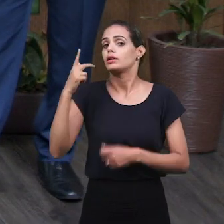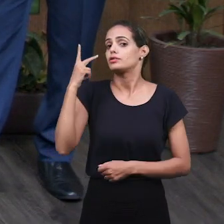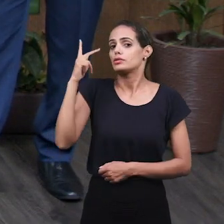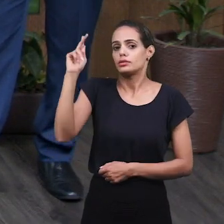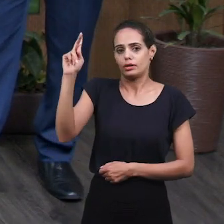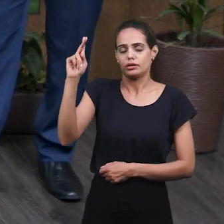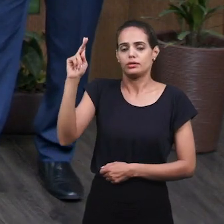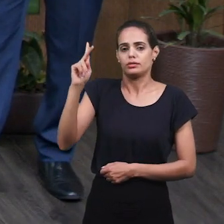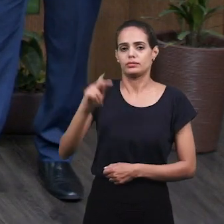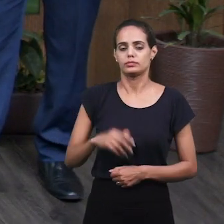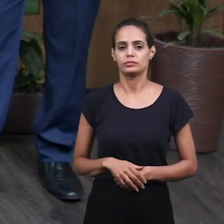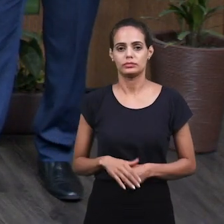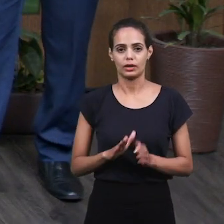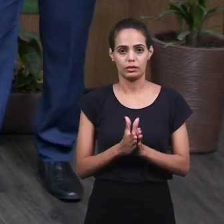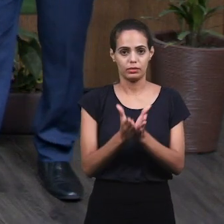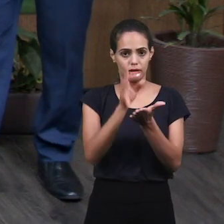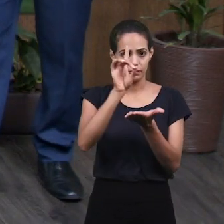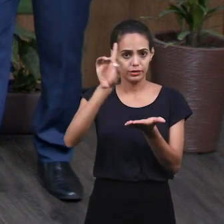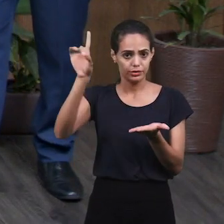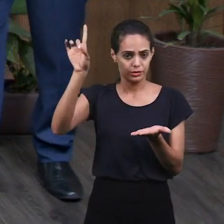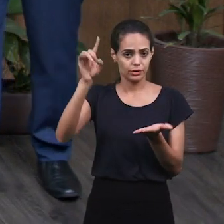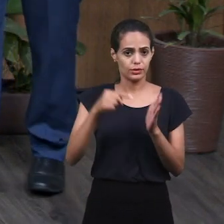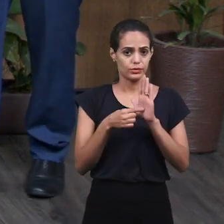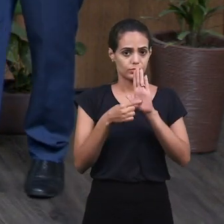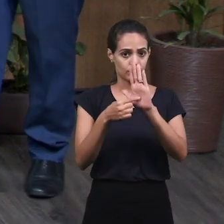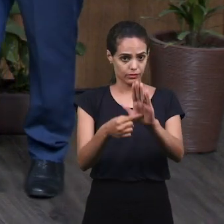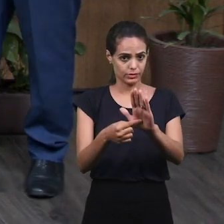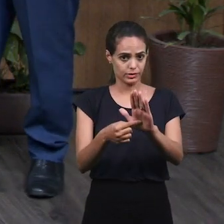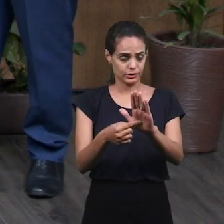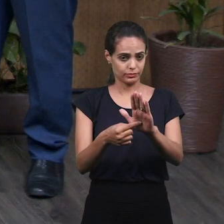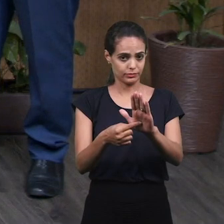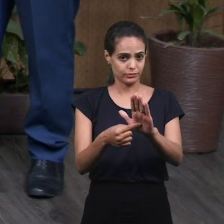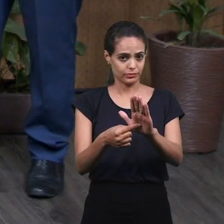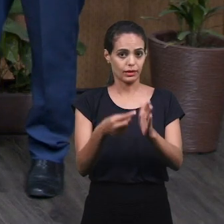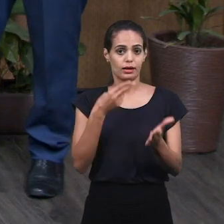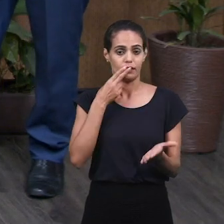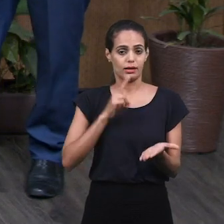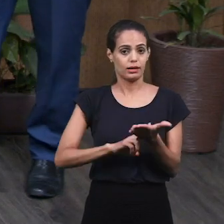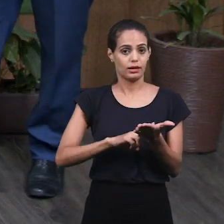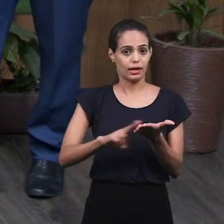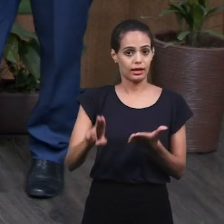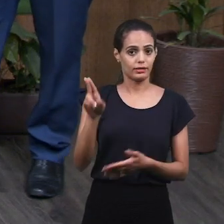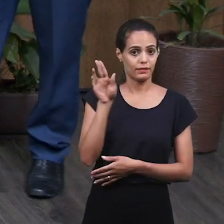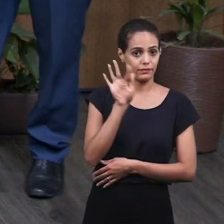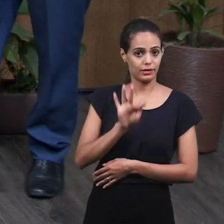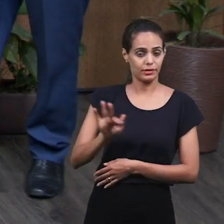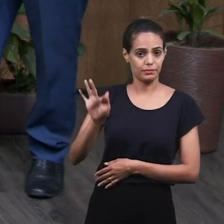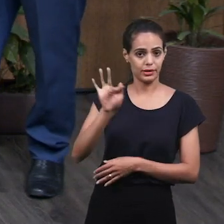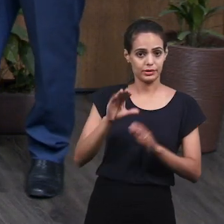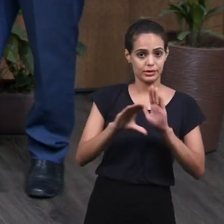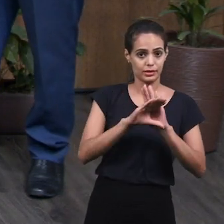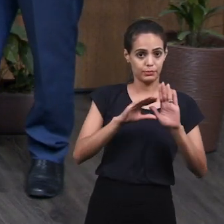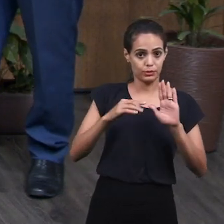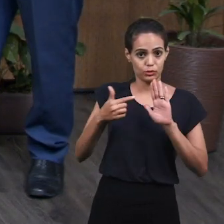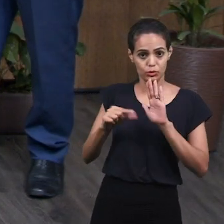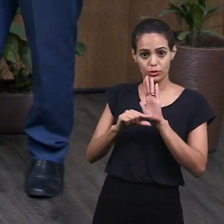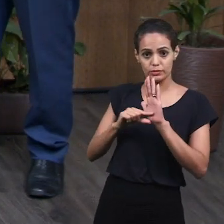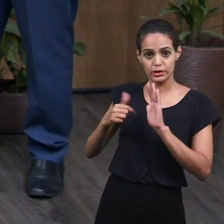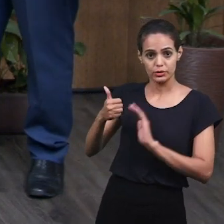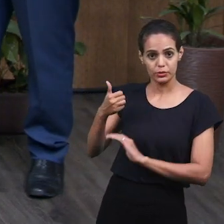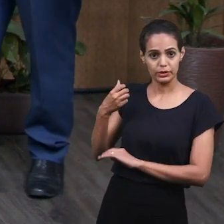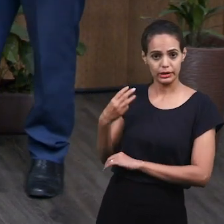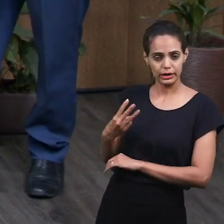comme c'est enregistré dans la parole de Dieu, dans la lettre aux Philippiens, voici chapitre 2, verset 13. Car